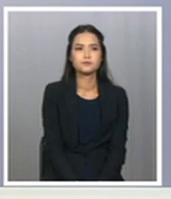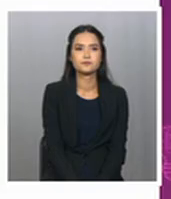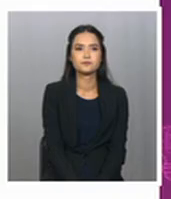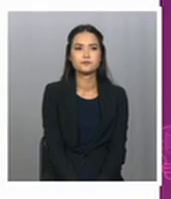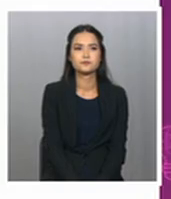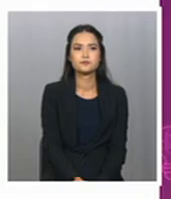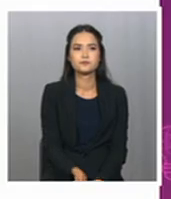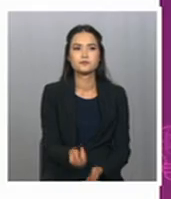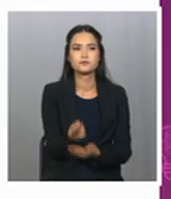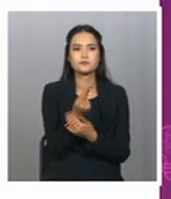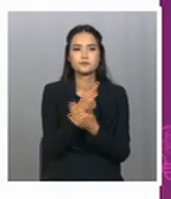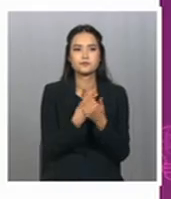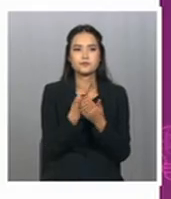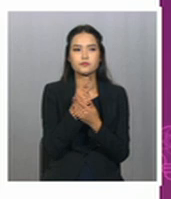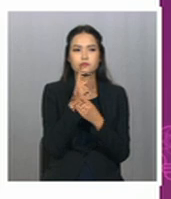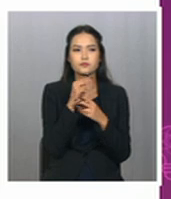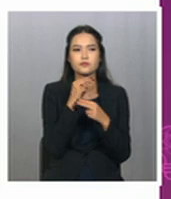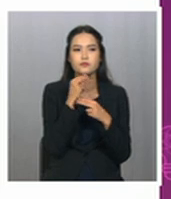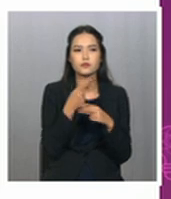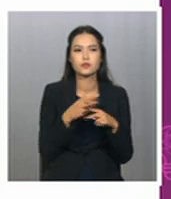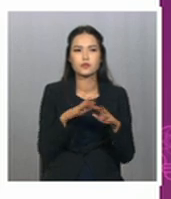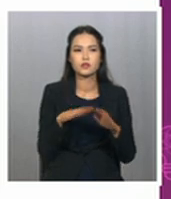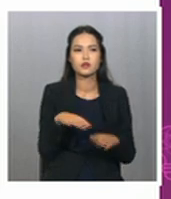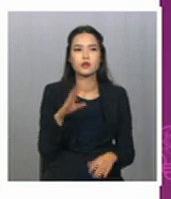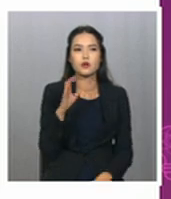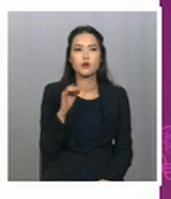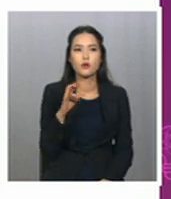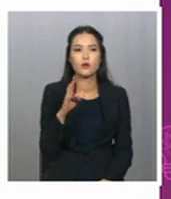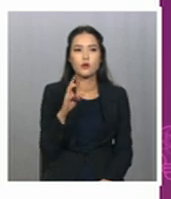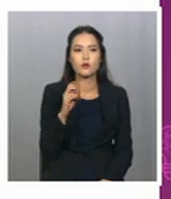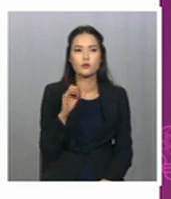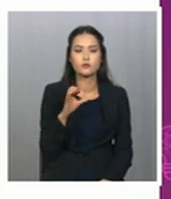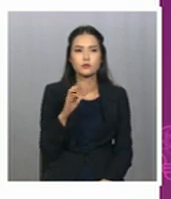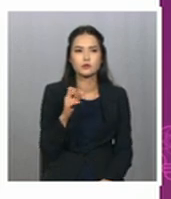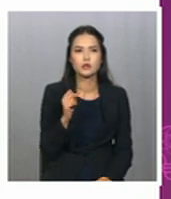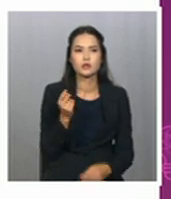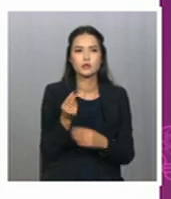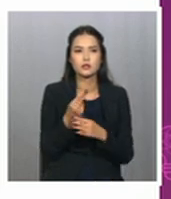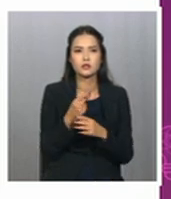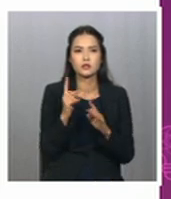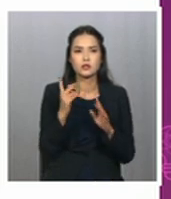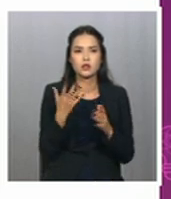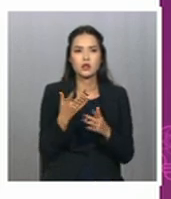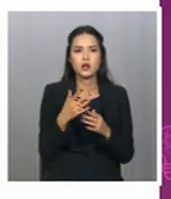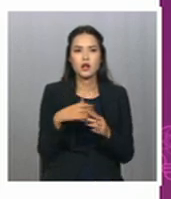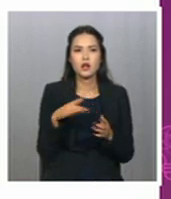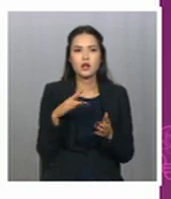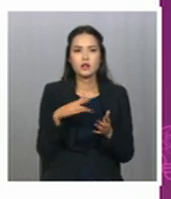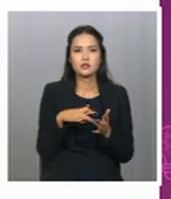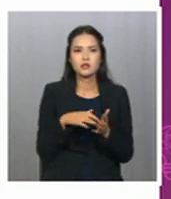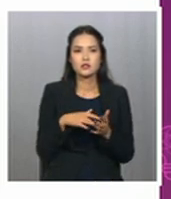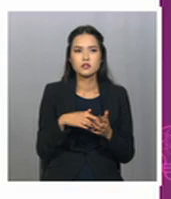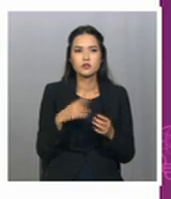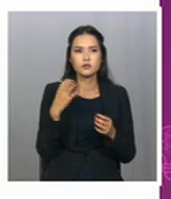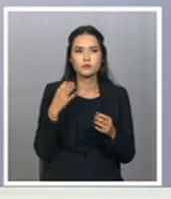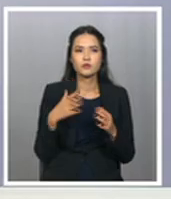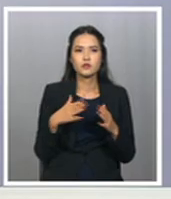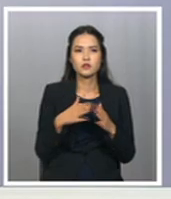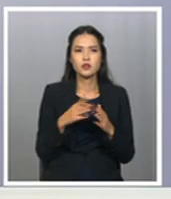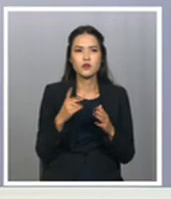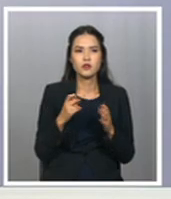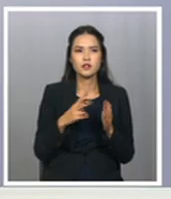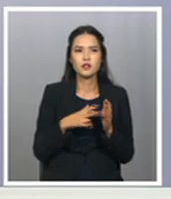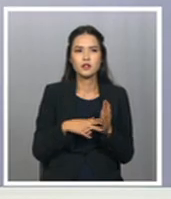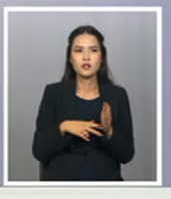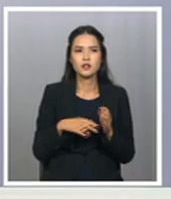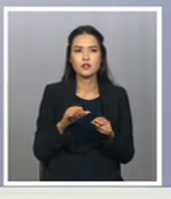Суретке назар аударайық. Бұл жерде бірінші жағдайдағы сурет бейнеленген, яғни центрлік бұрышы 180 градусқа тең